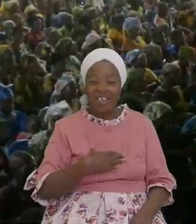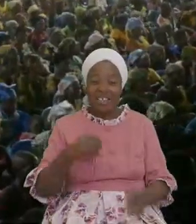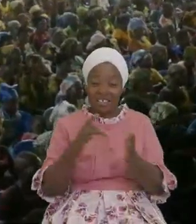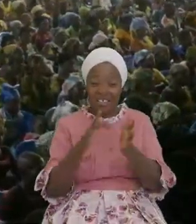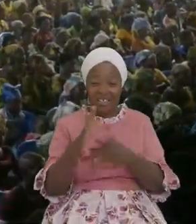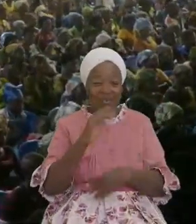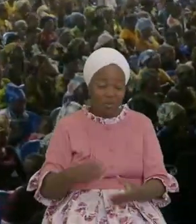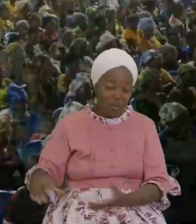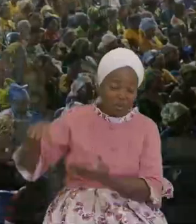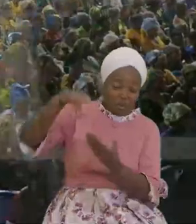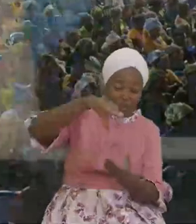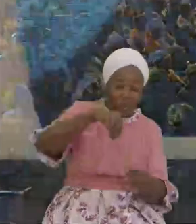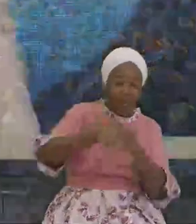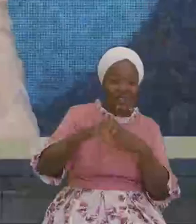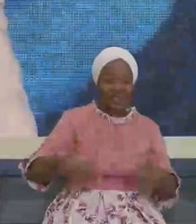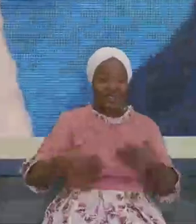Il veut